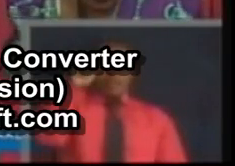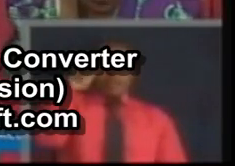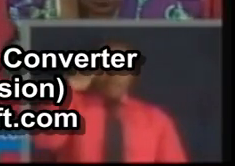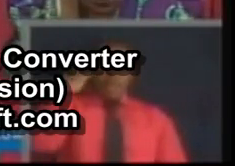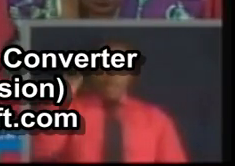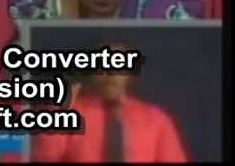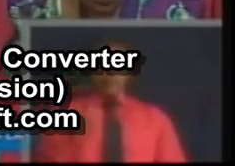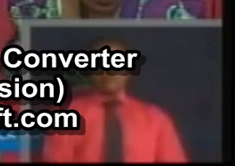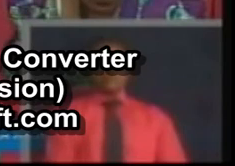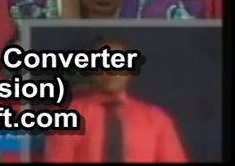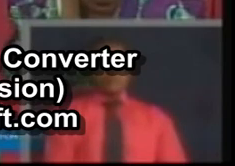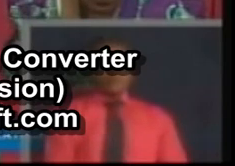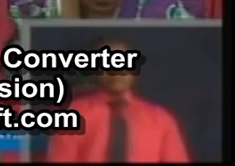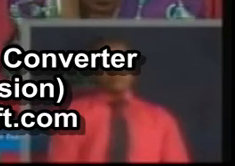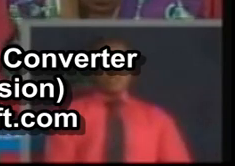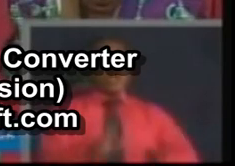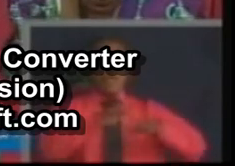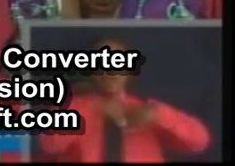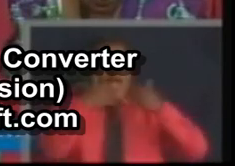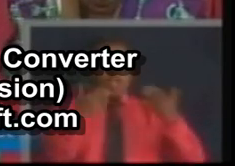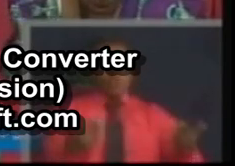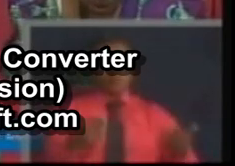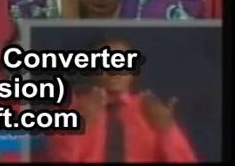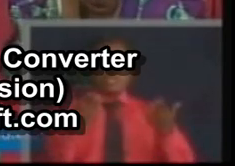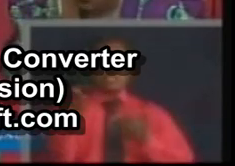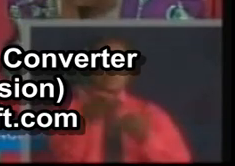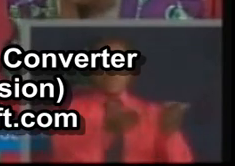Mheshimiwa Mohamed Mnya kama hayupo, mheshimiwa Oloch.